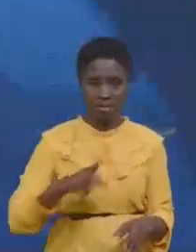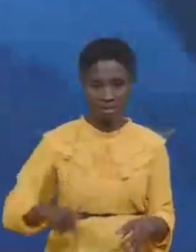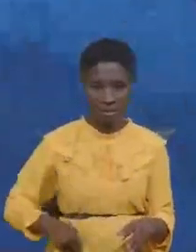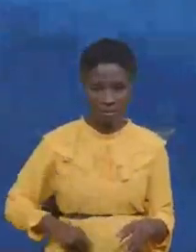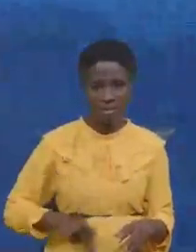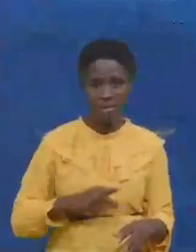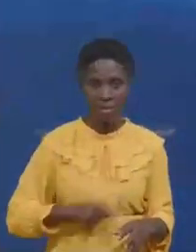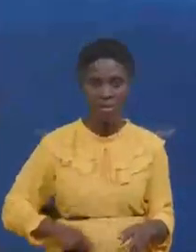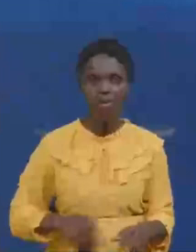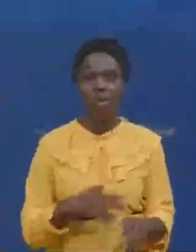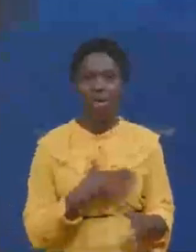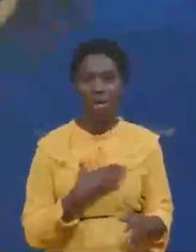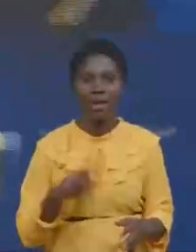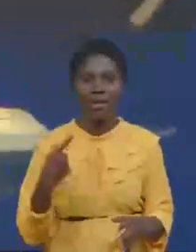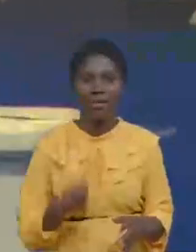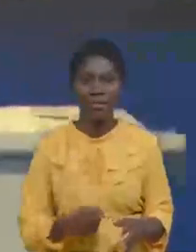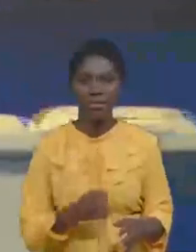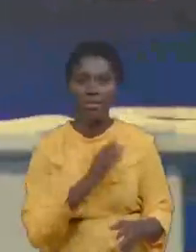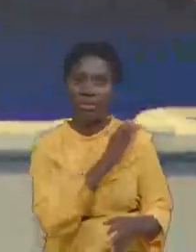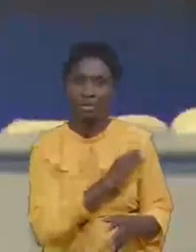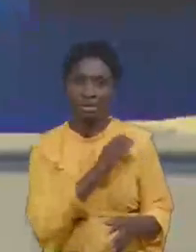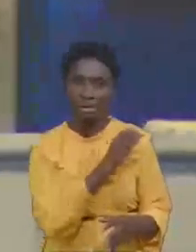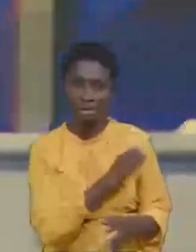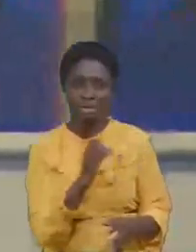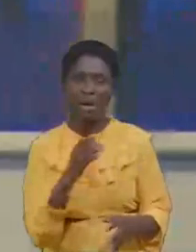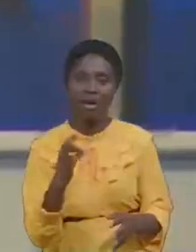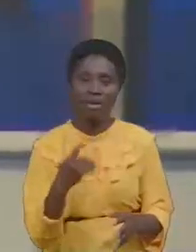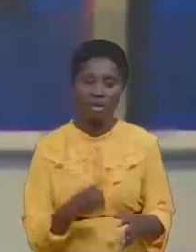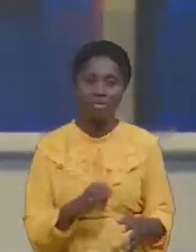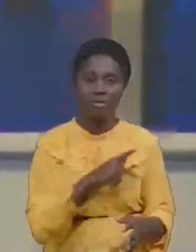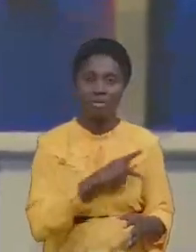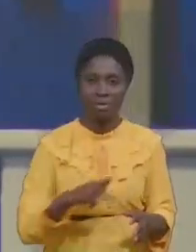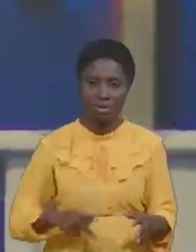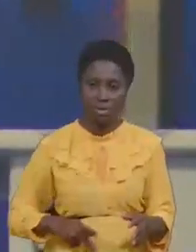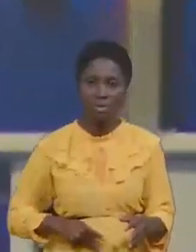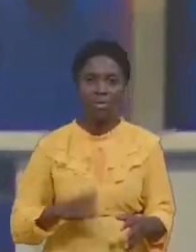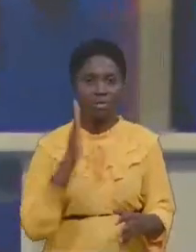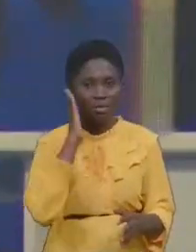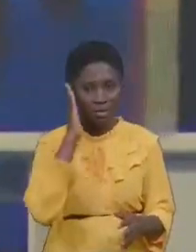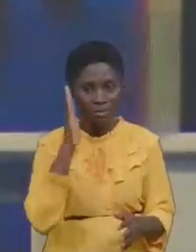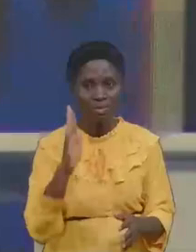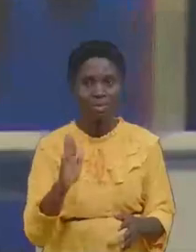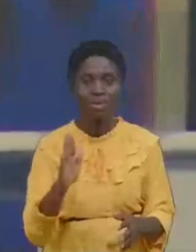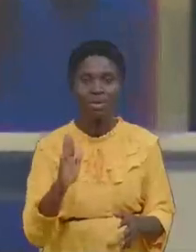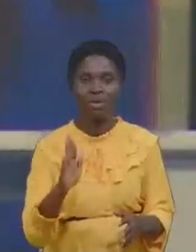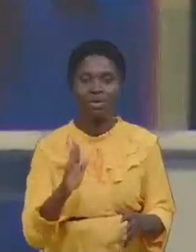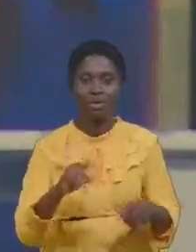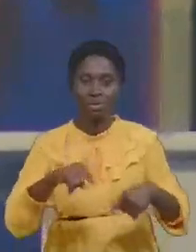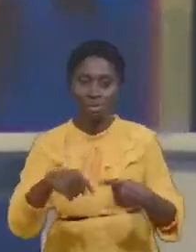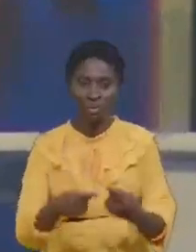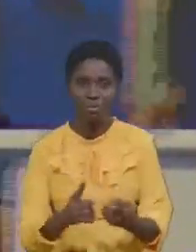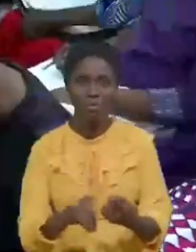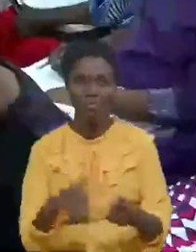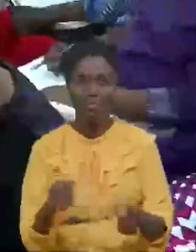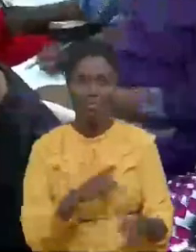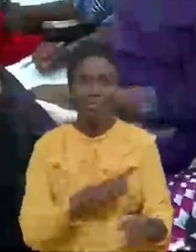Et les attributs du roi seront transférés au royaume. Le